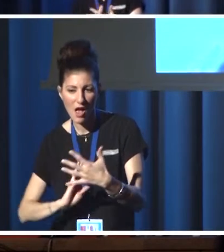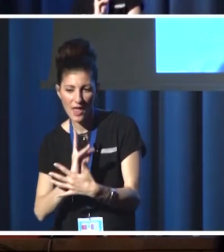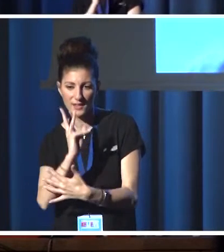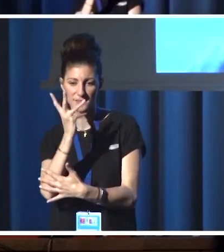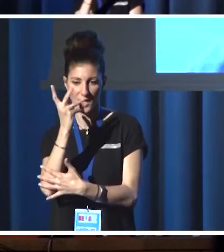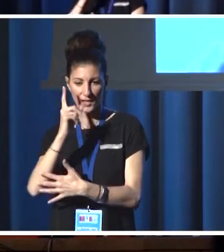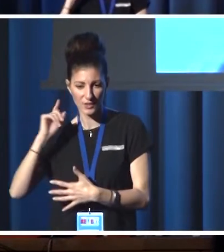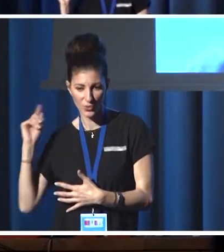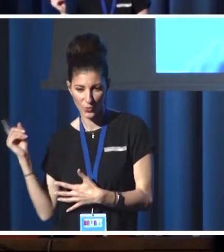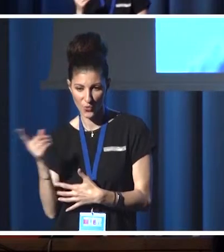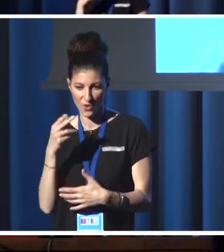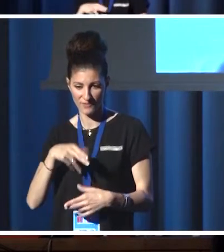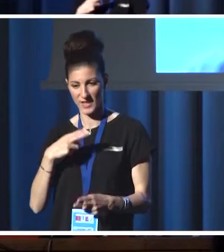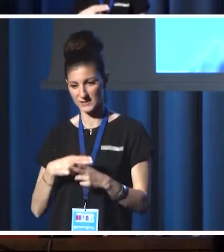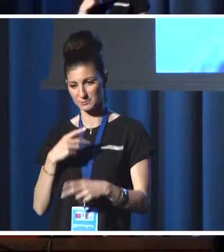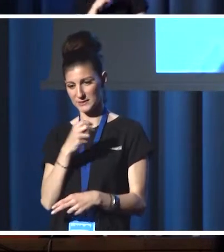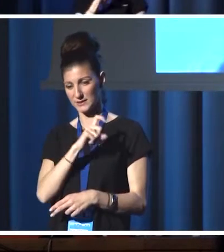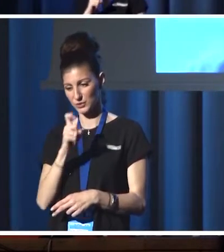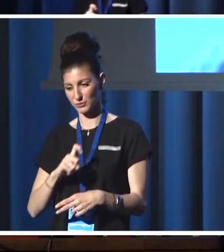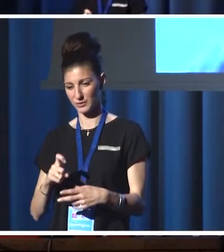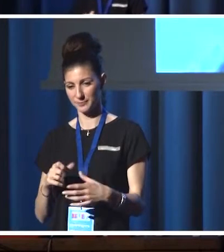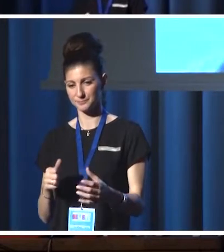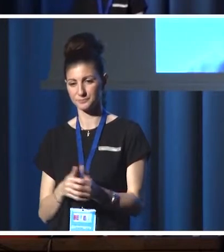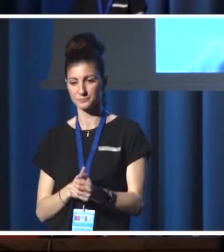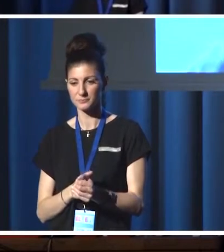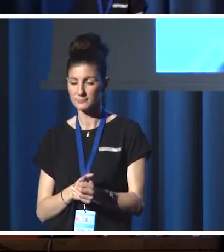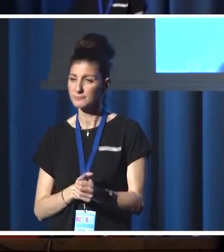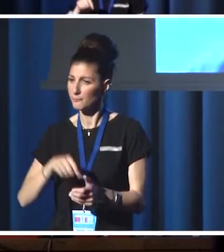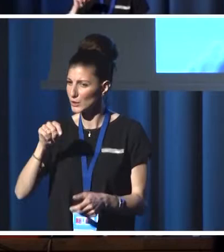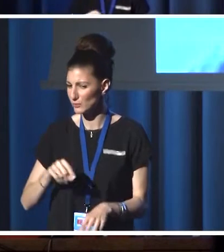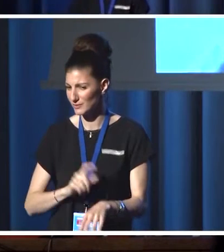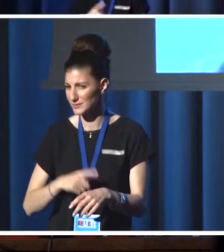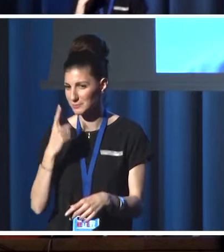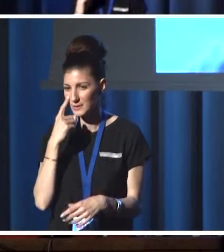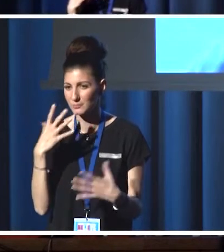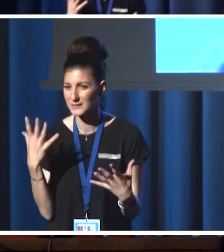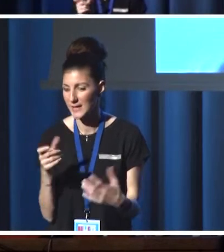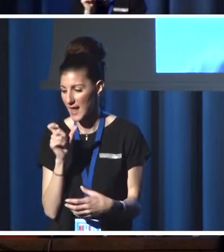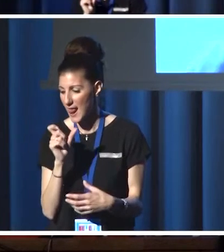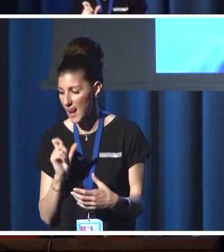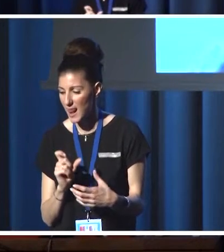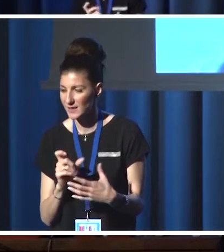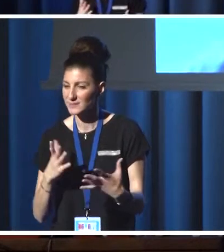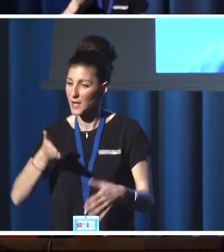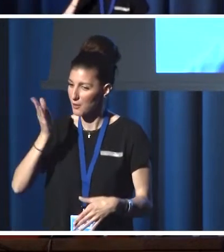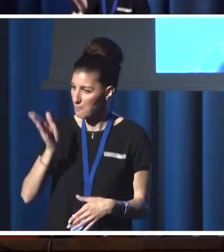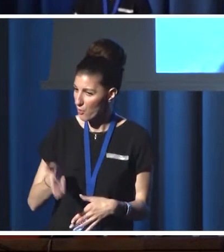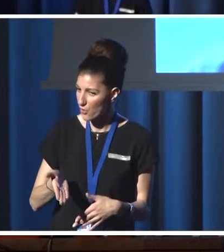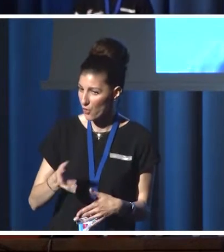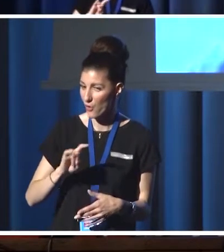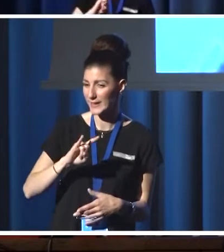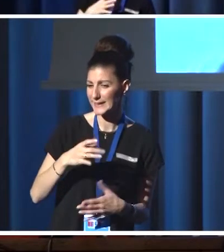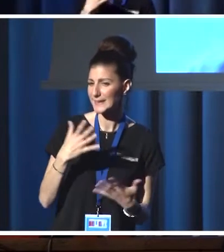τώρα τι είναι εφικτό και τι είναι ανέφικτο εδώ τα πράγματα είναι πιο